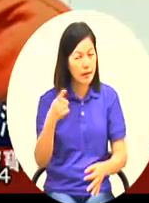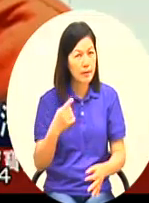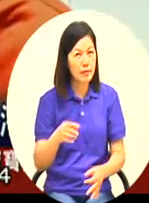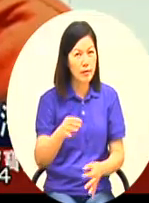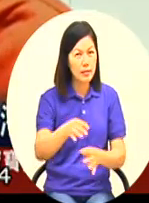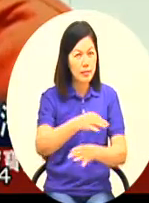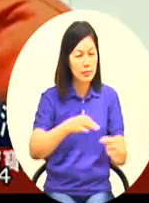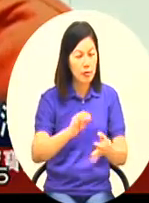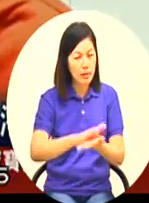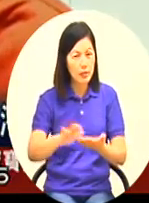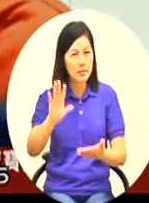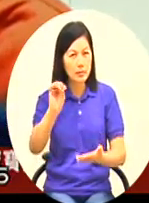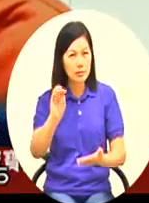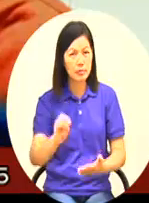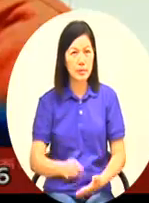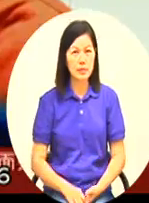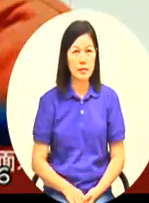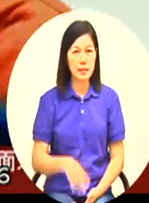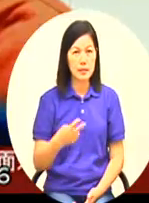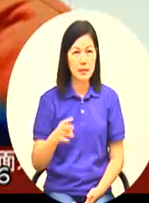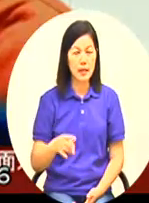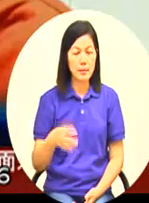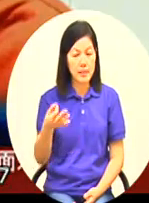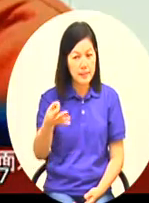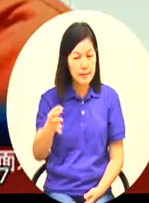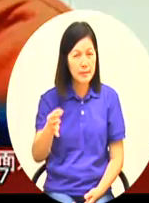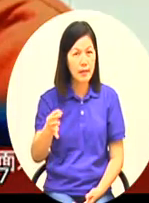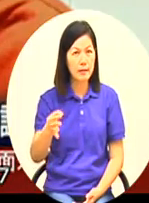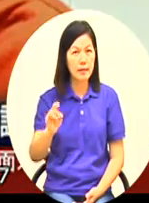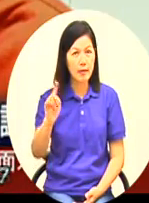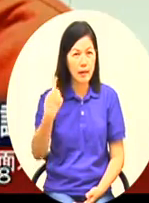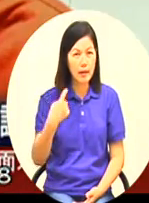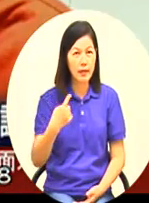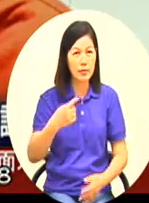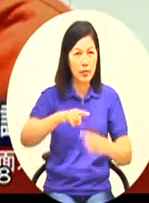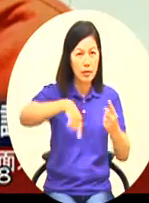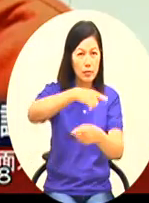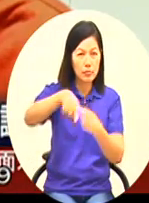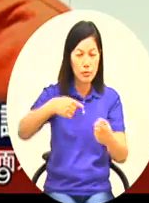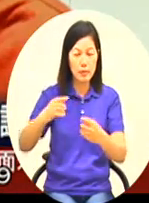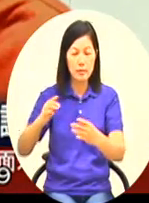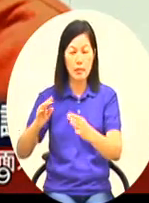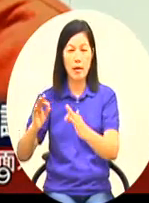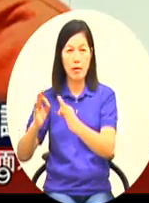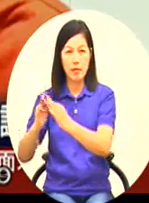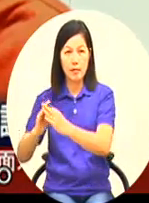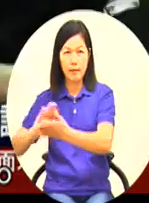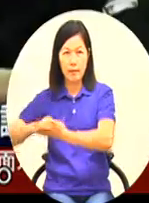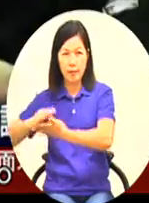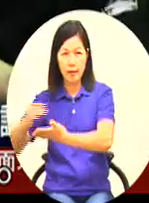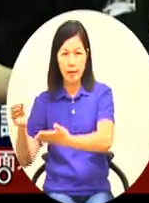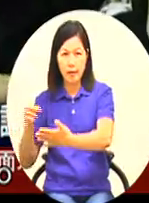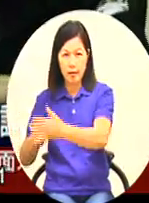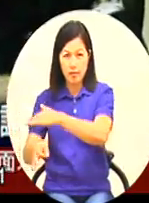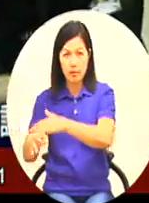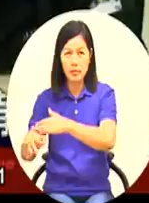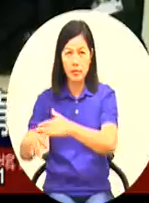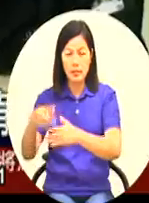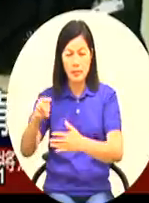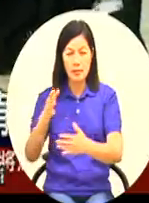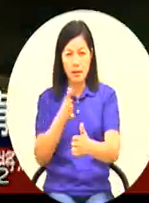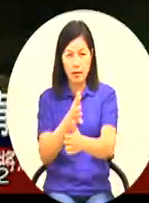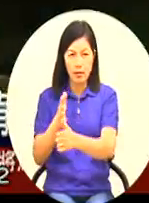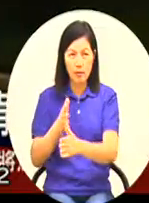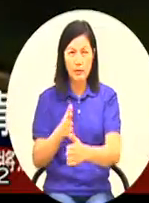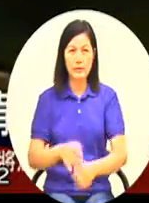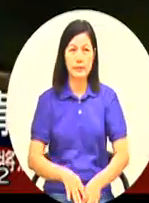是否干净，那请他把这些资金转到一个账户当中来做调查。 谎称自己是中国